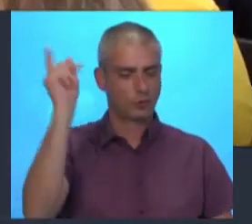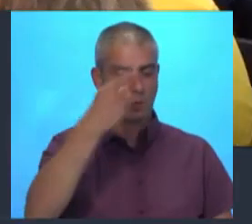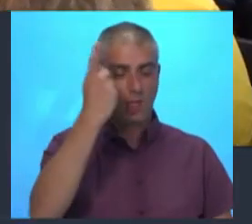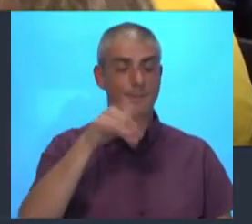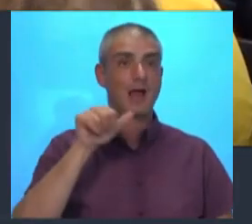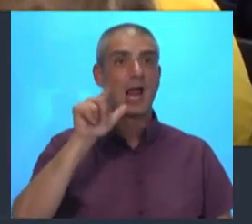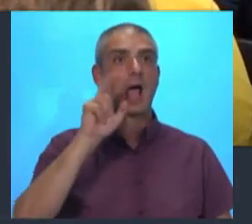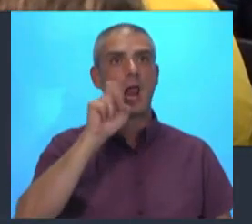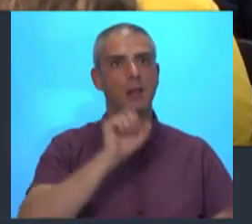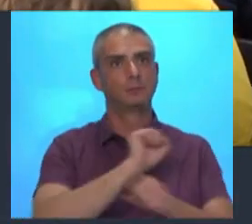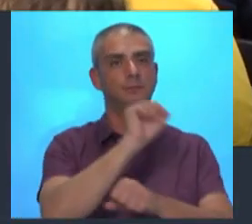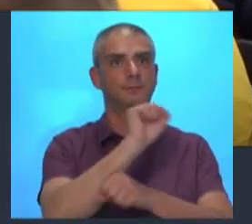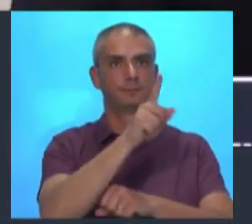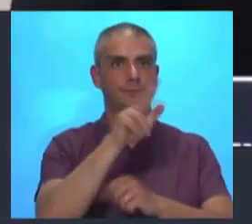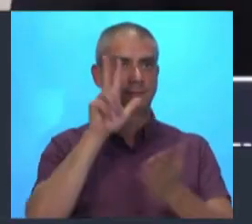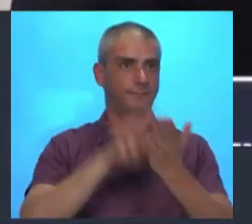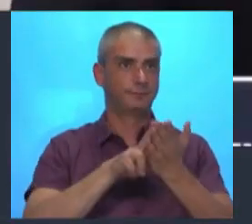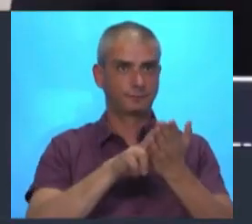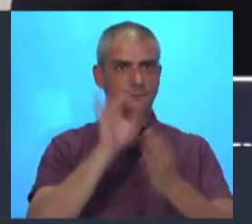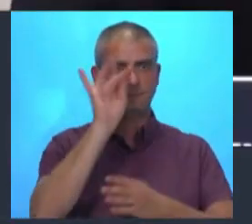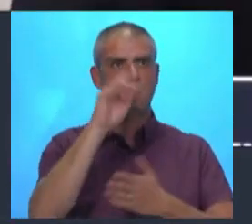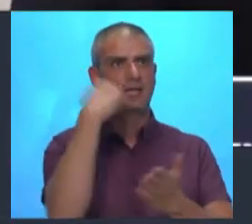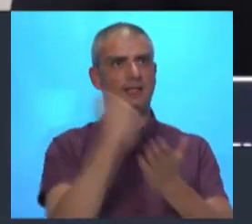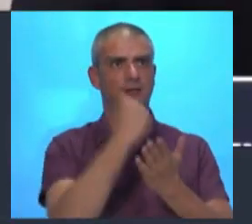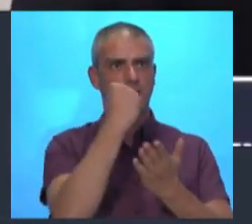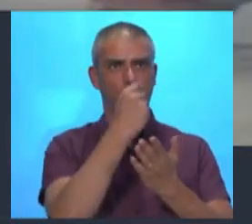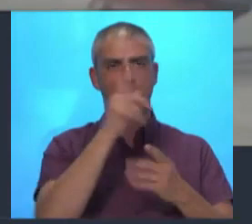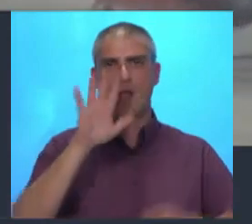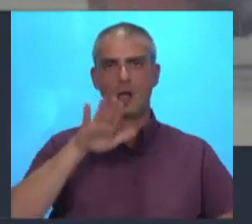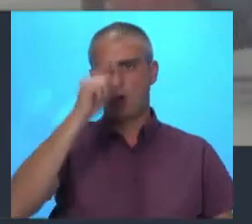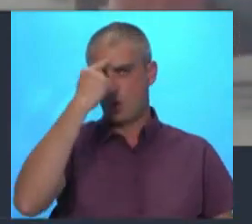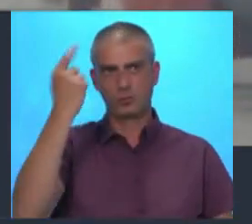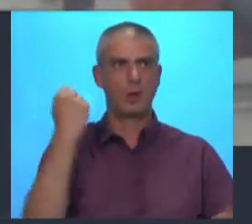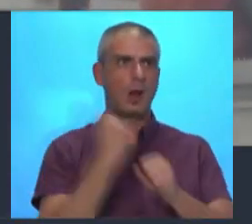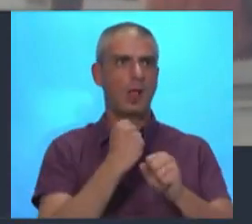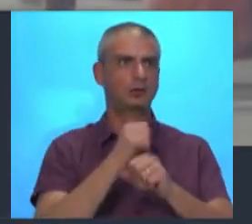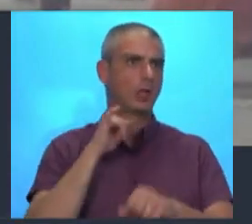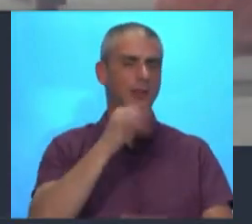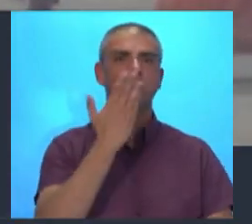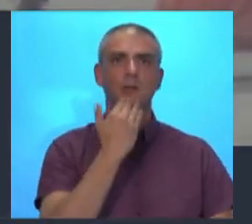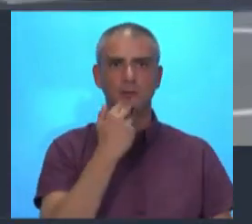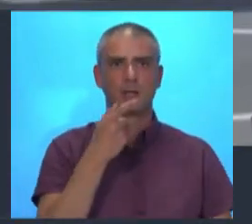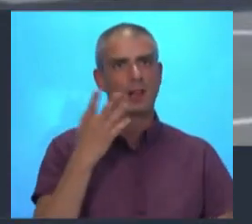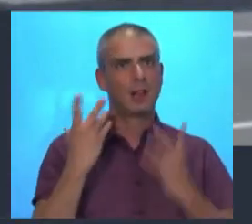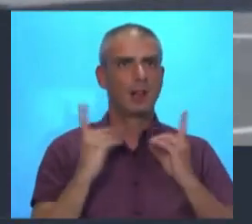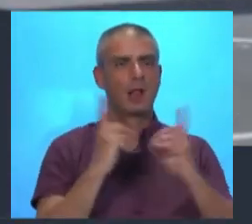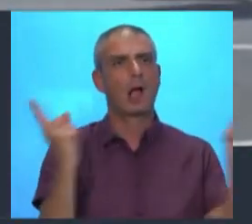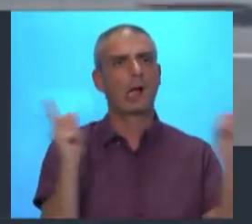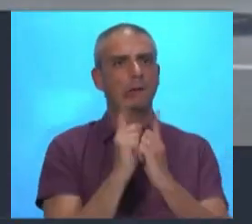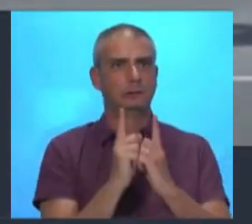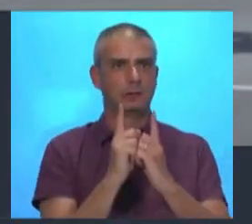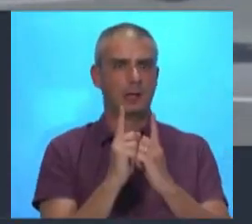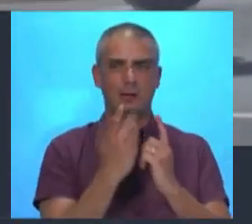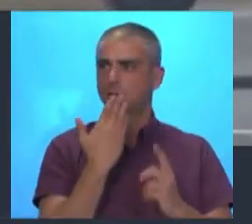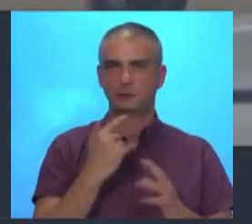הגישה הבוקר עתירה דחופה לבגץ נגד האישור לאייר אינדיה להפעיל את הטיסות לישראל במסלול מקוצר החסום